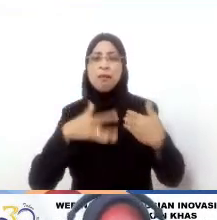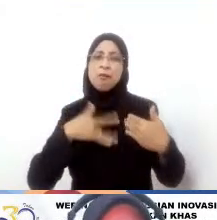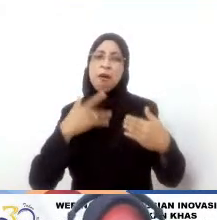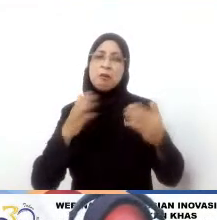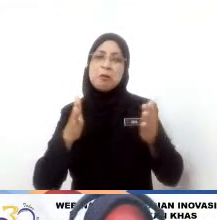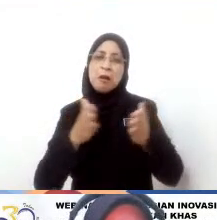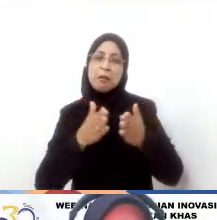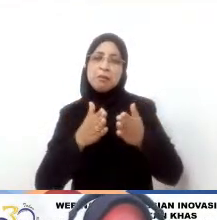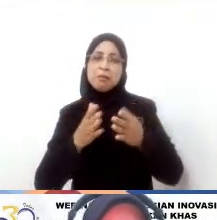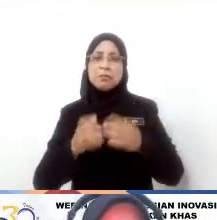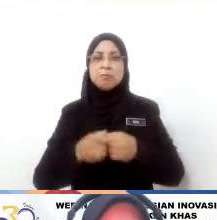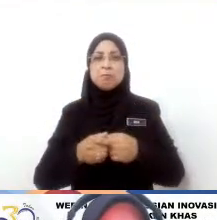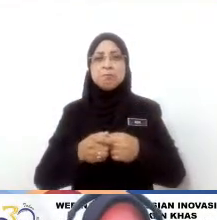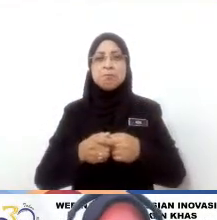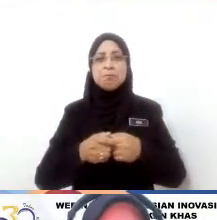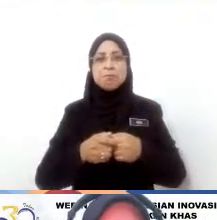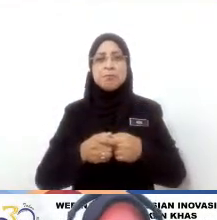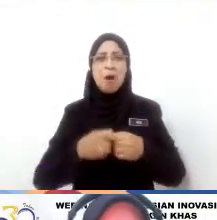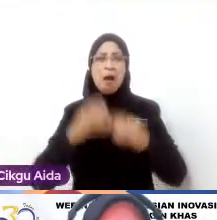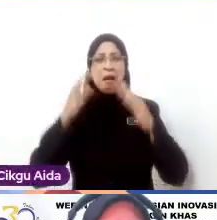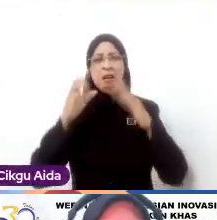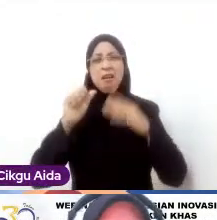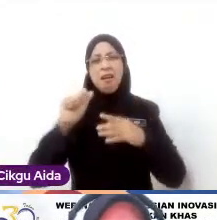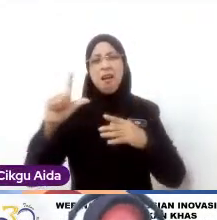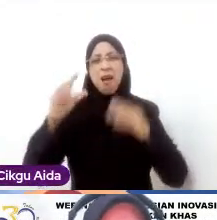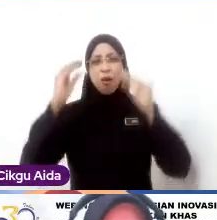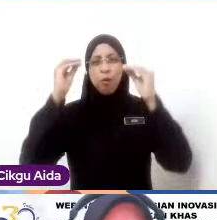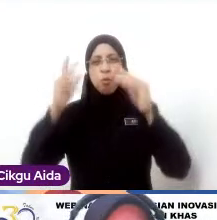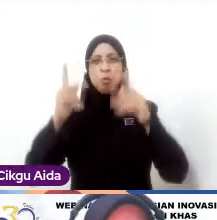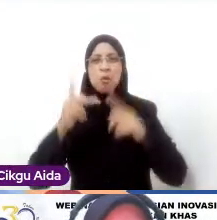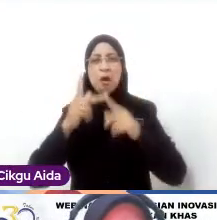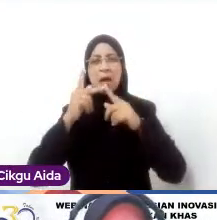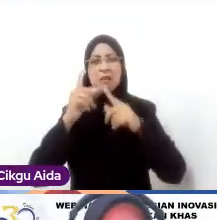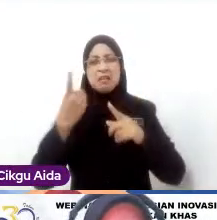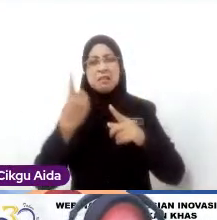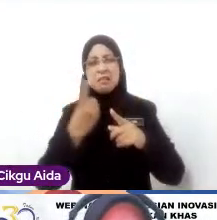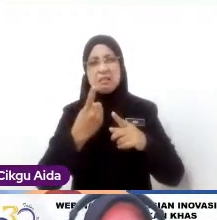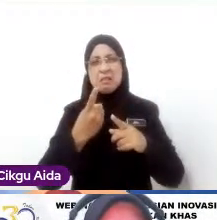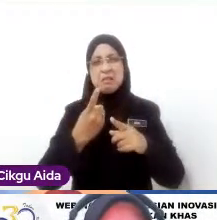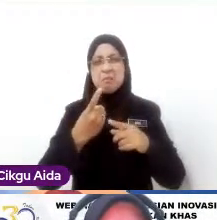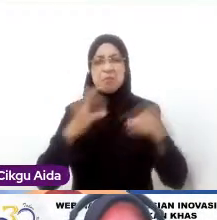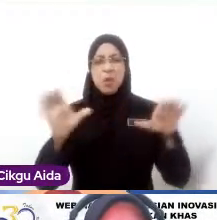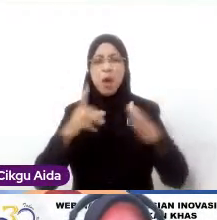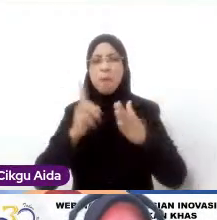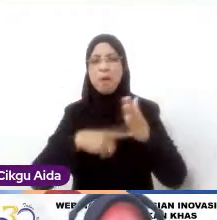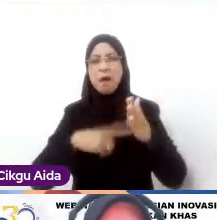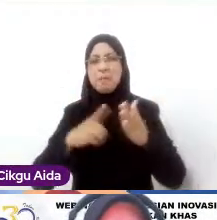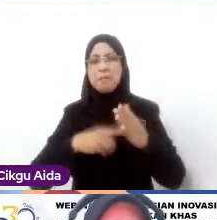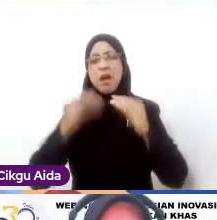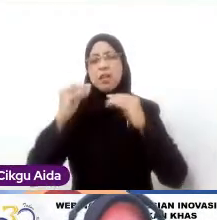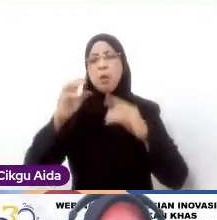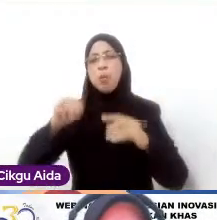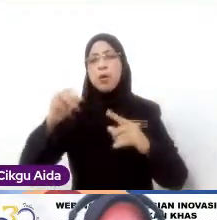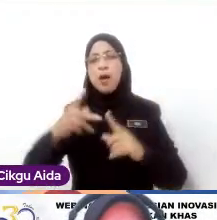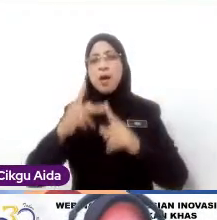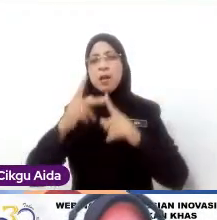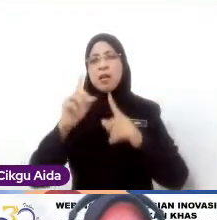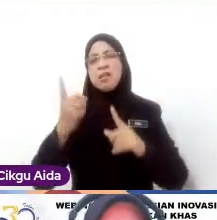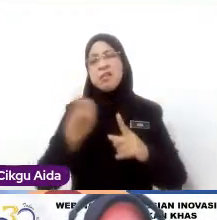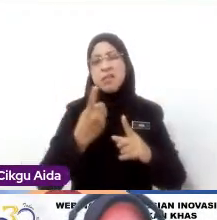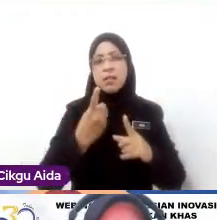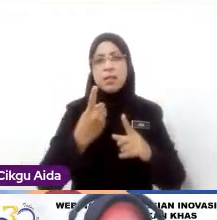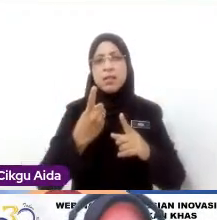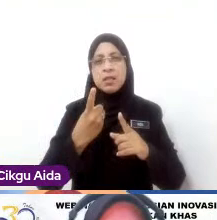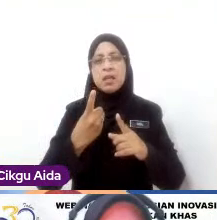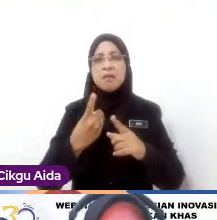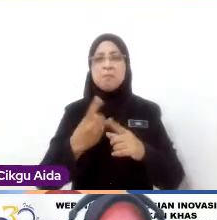guru pendidikan khas ni alah guru pendidikan khas je. Saya sendiri pun pernah je macam bila saya pergi micro teaching dengan guru-guru aliran